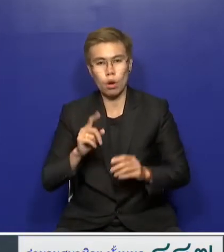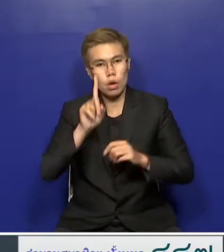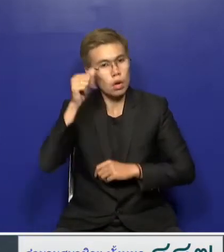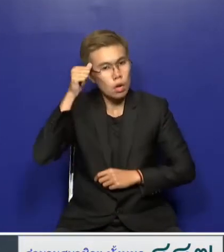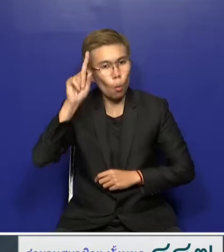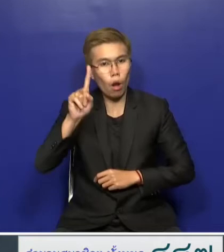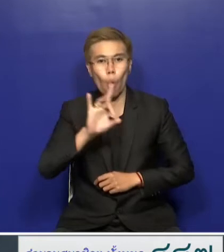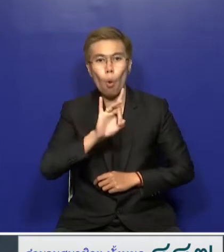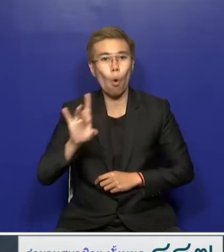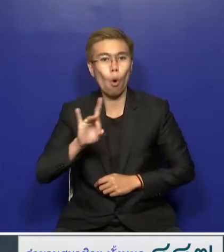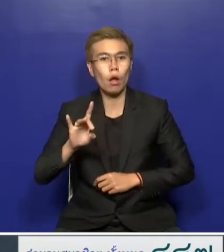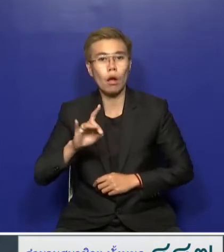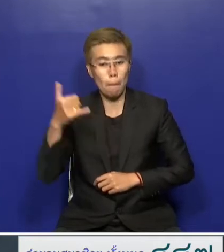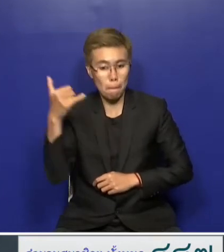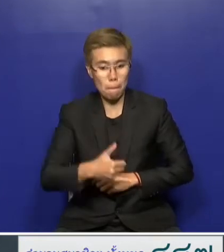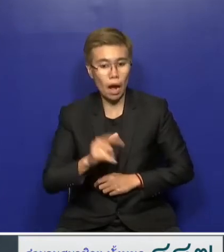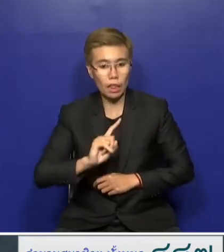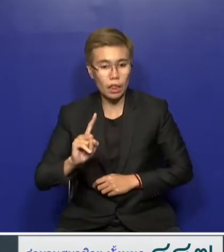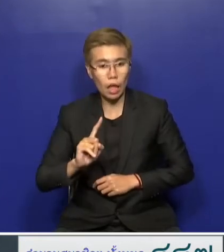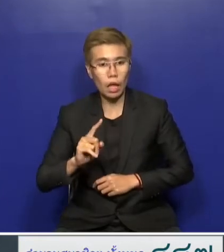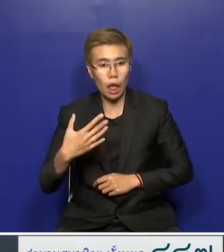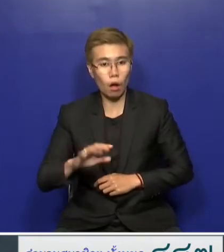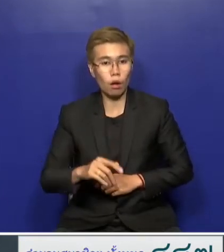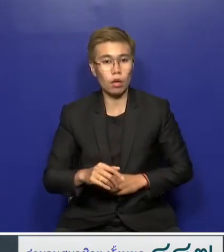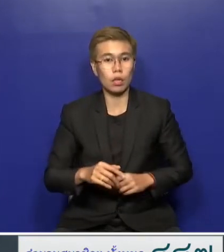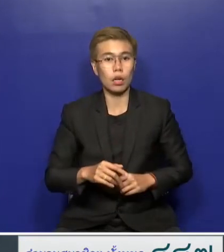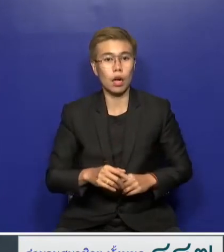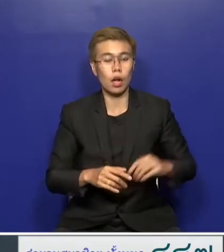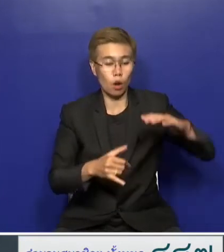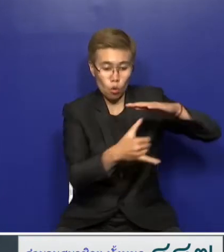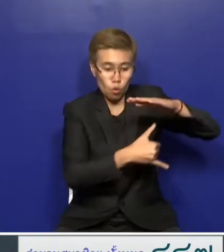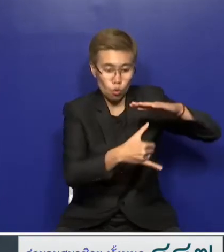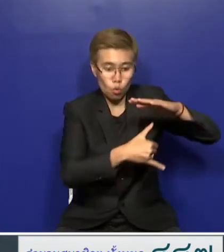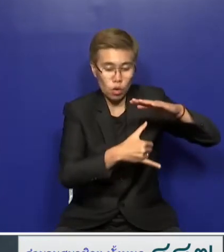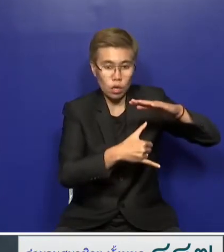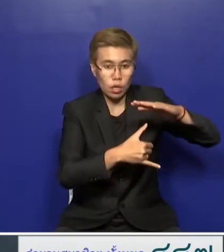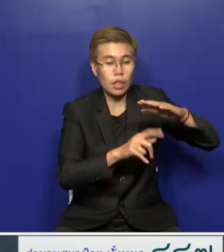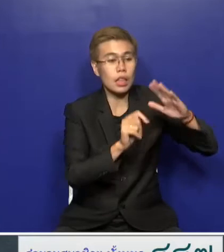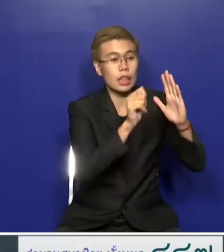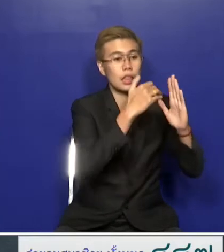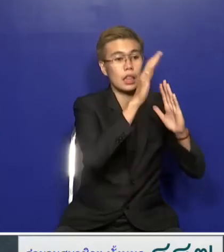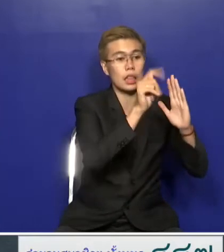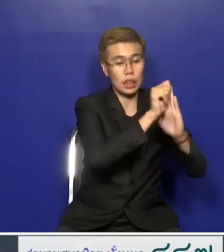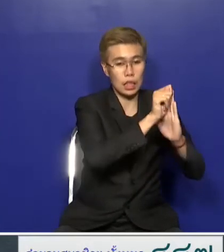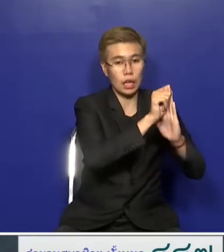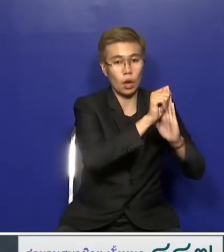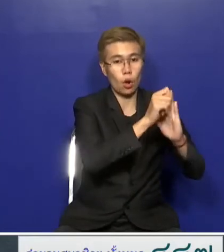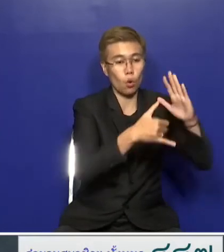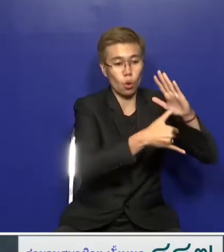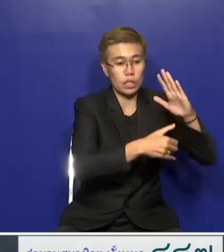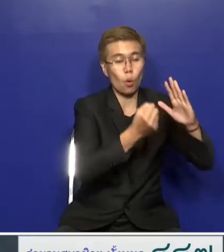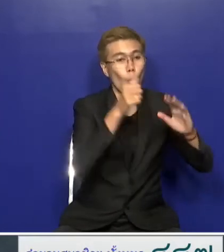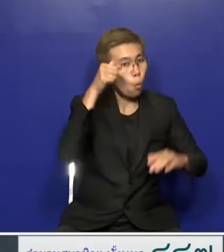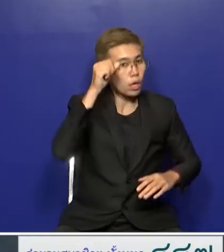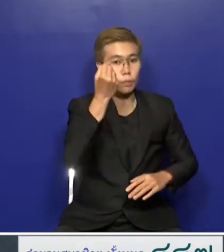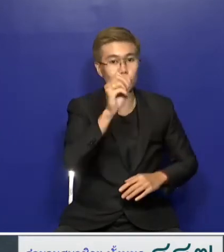แต่เขาเข้ามาปุ๊บเขาต้องมีการสเตทควอรันทีนที่จังหวัดตาก14วันก่อนจะส่งตัวเข้าชั้นไหนซึ่งผมคิดว่า